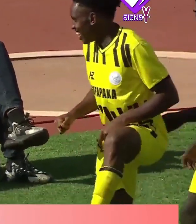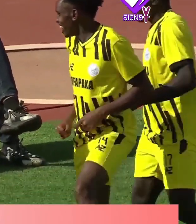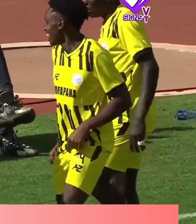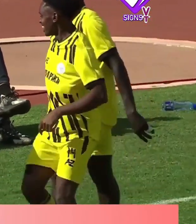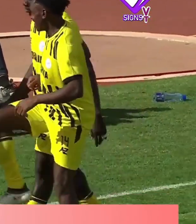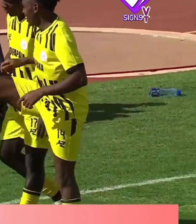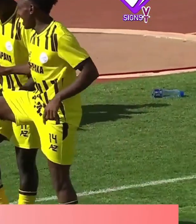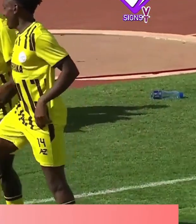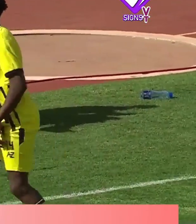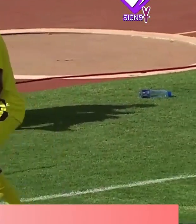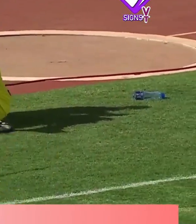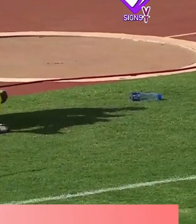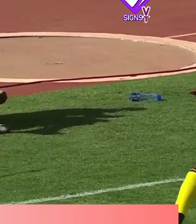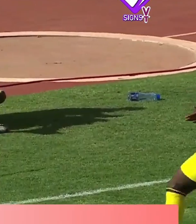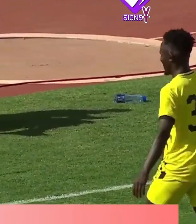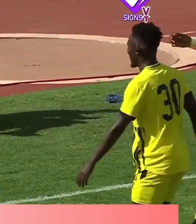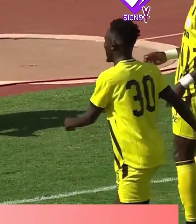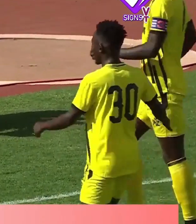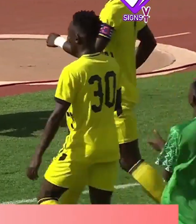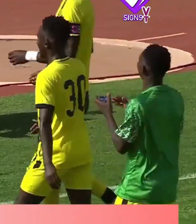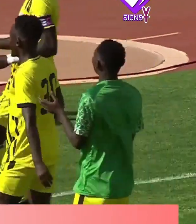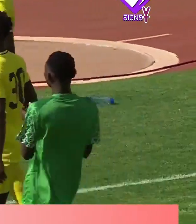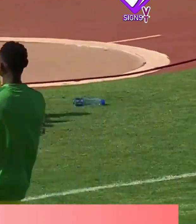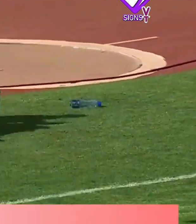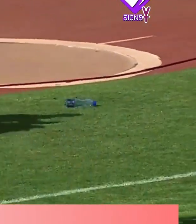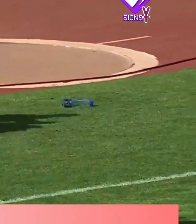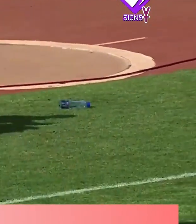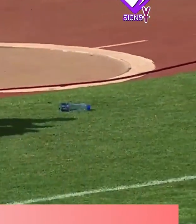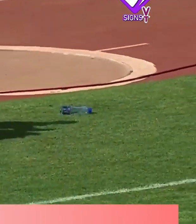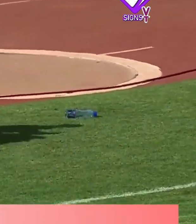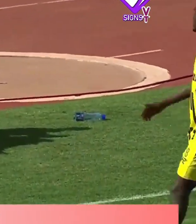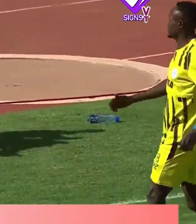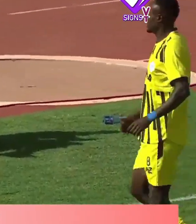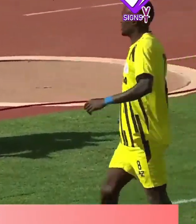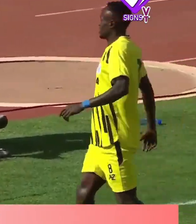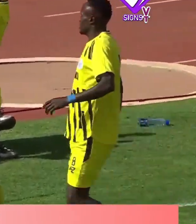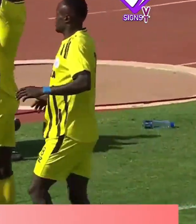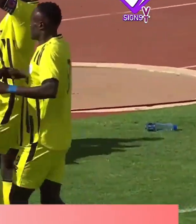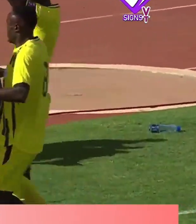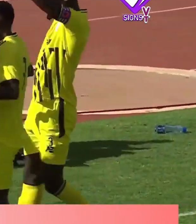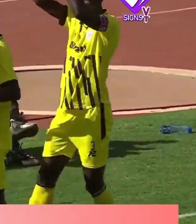Lazima Mkongomani akupigia densi. Liwalo. Mapema kabisa.